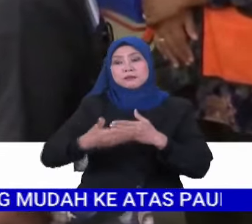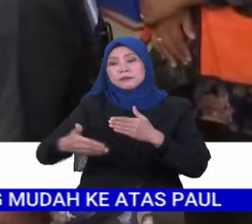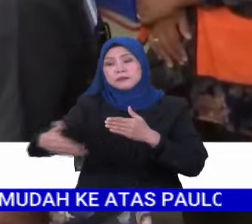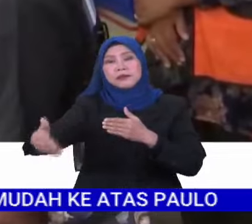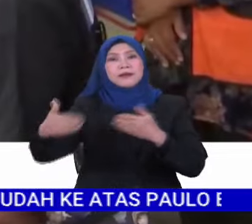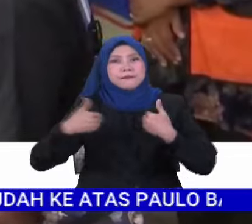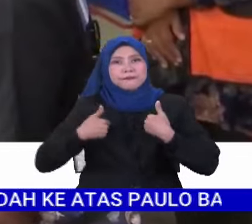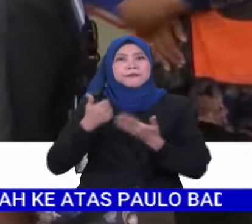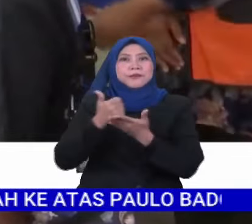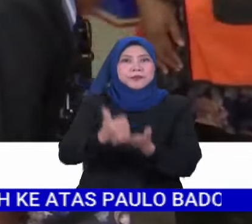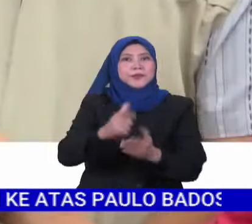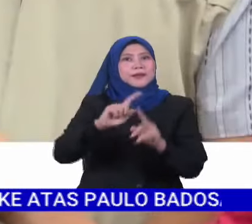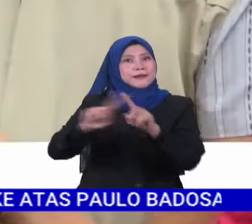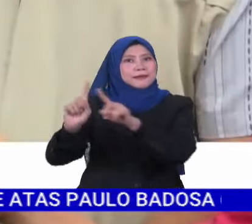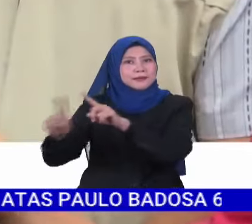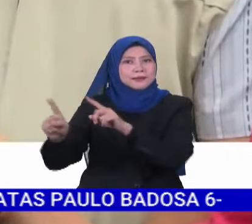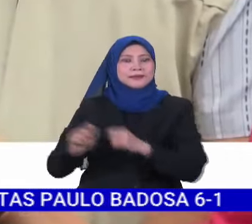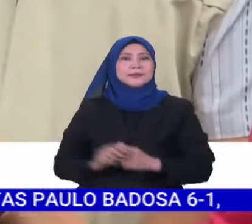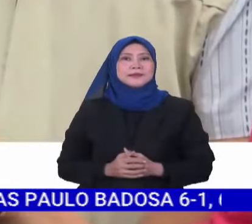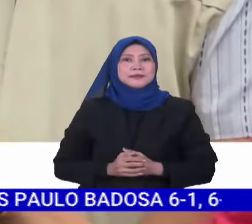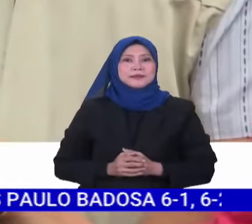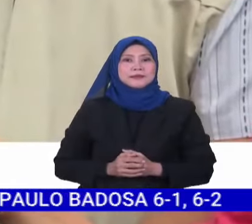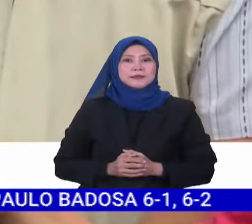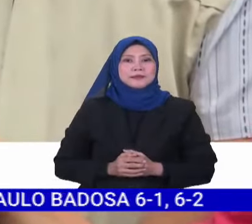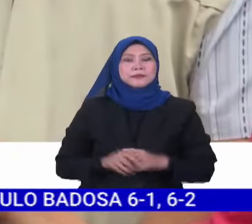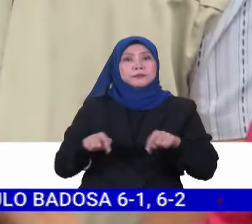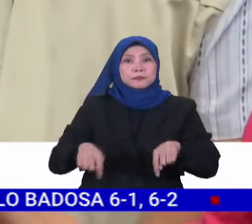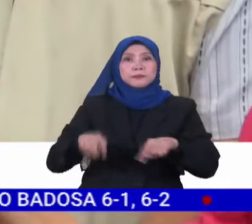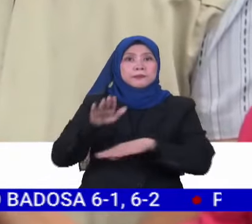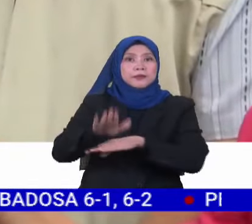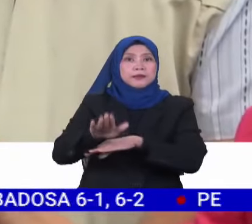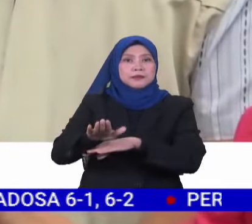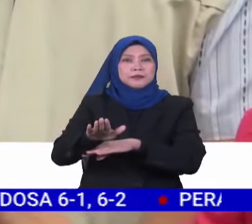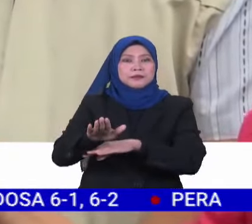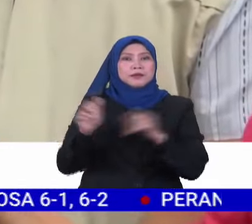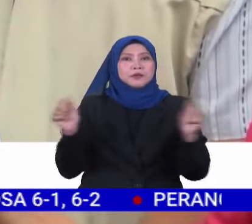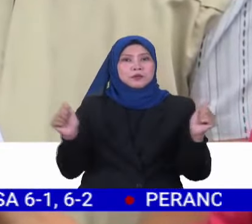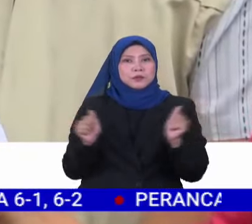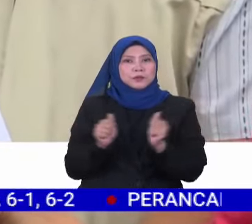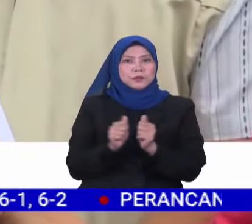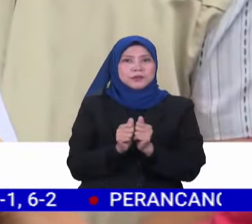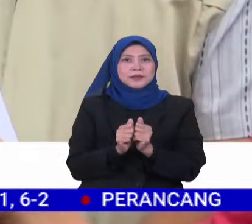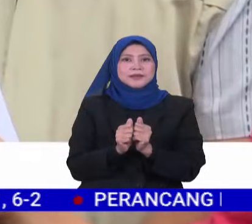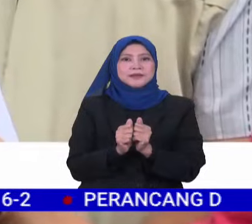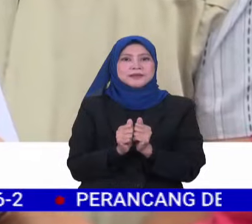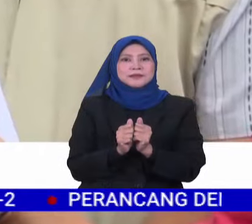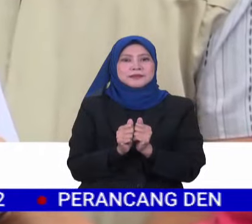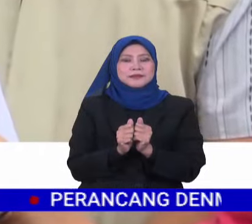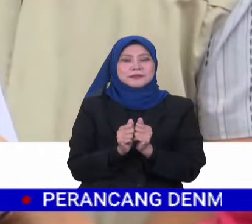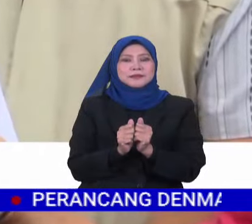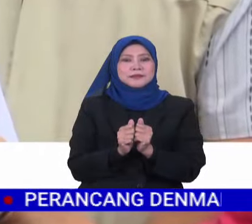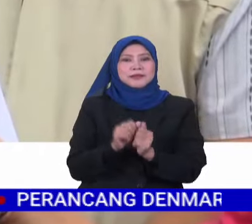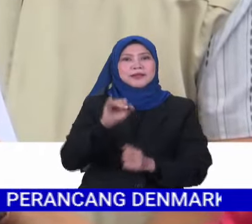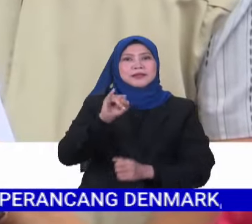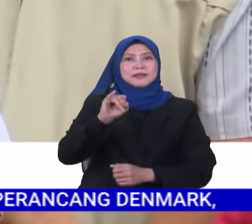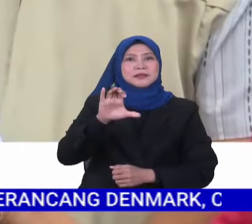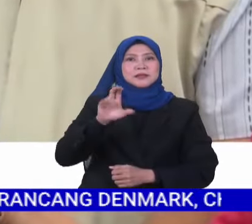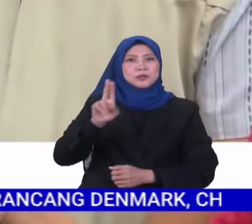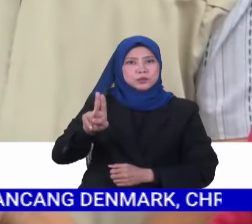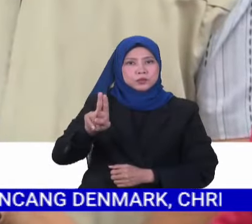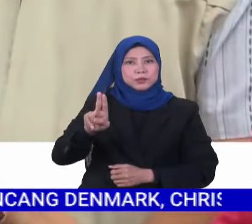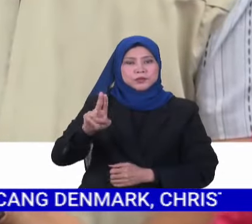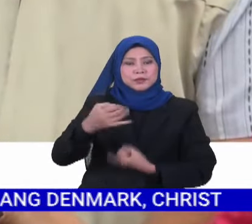ini akan ada bantuan energi yang mana pada petang ini pun kita datang kita bersama dengan pihak hifu